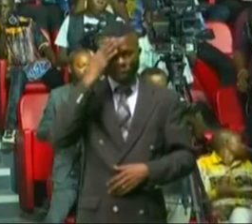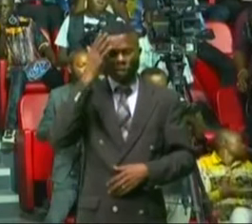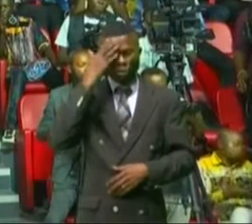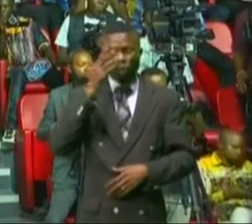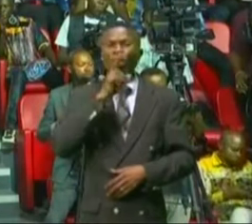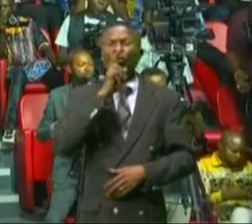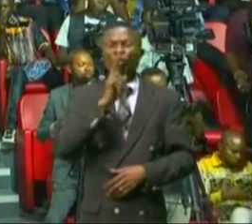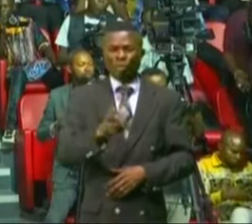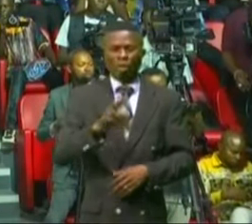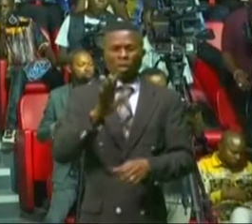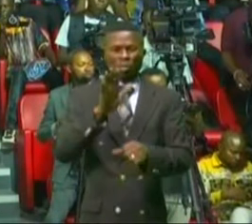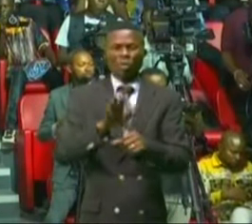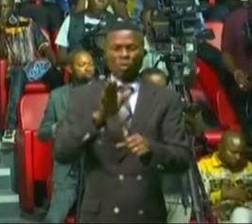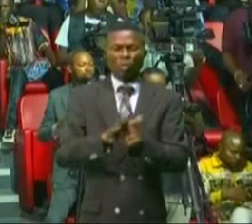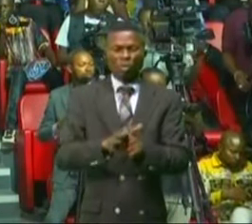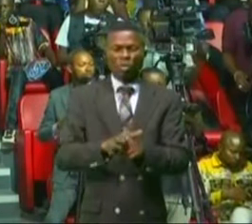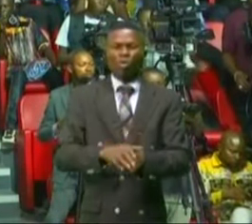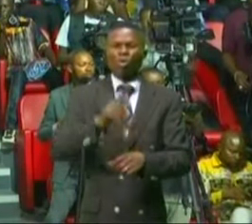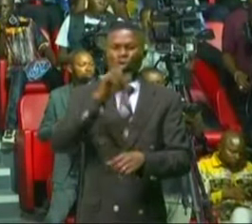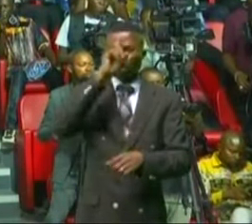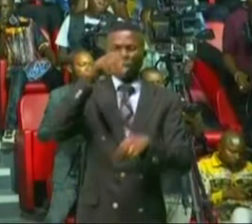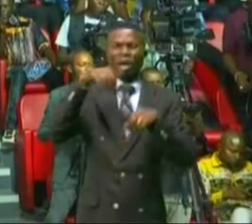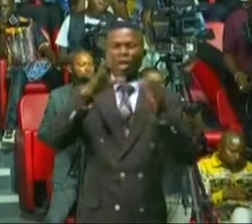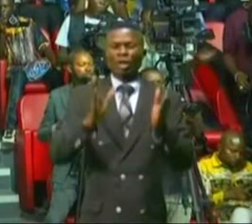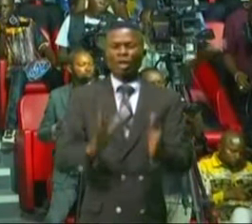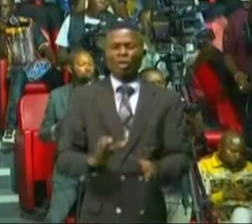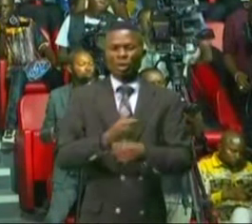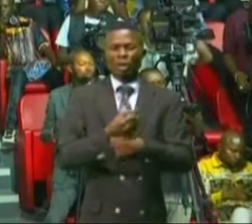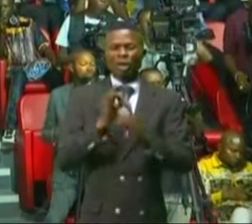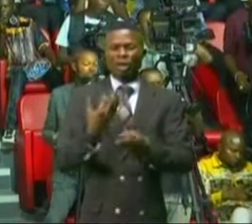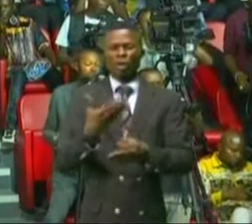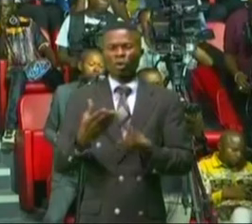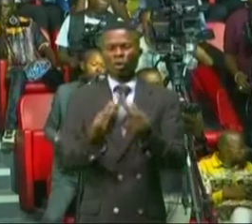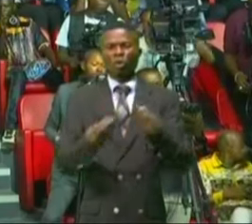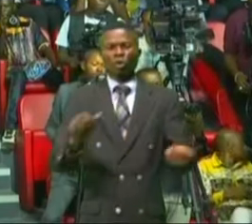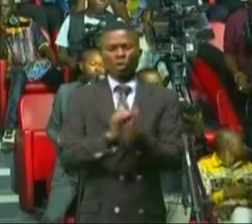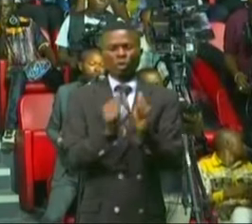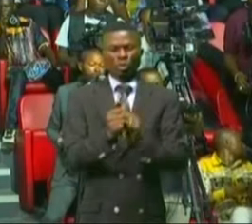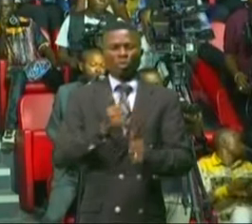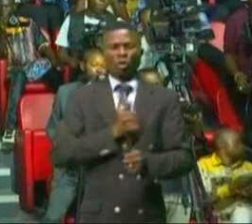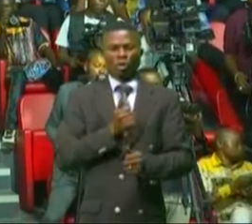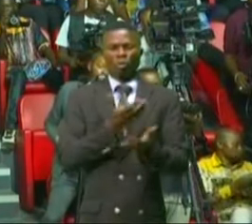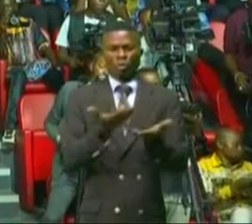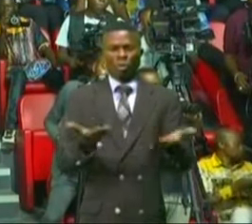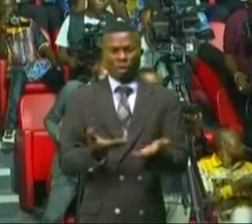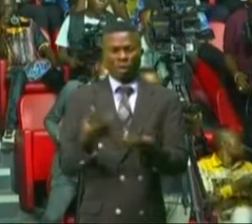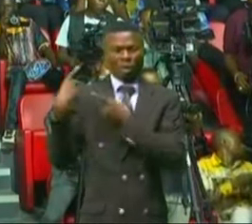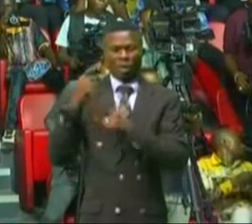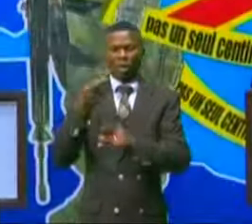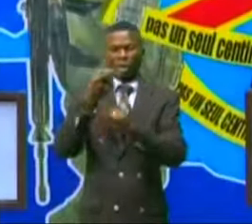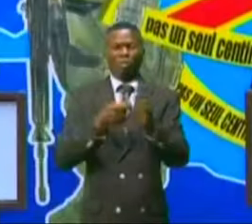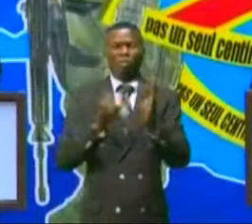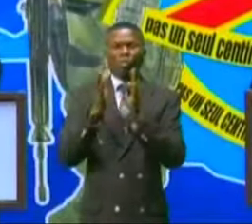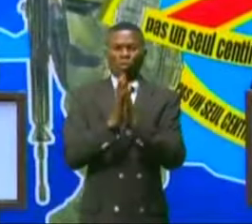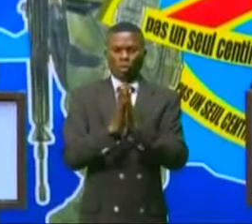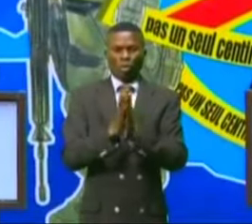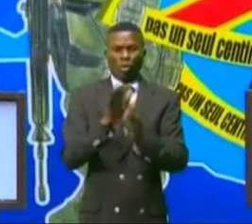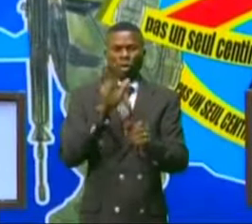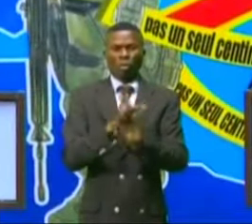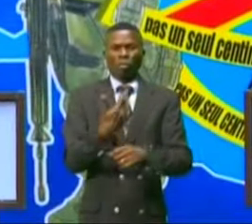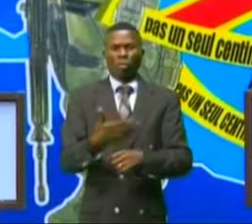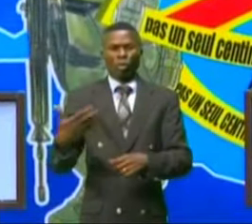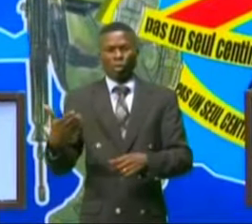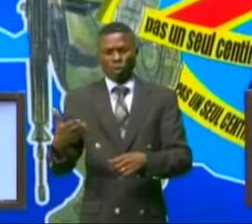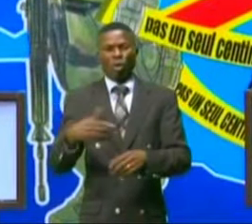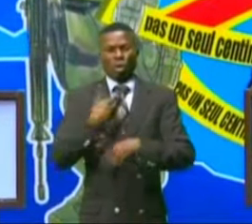avait beaucoup d'inventions qui pouvaient nous permettre de régler un certain nombre de problèmes. Mais depuis le mois d'août, beaucoup des choses se